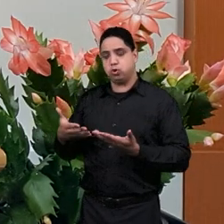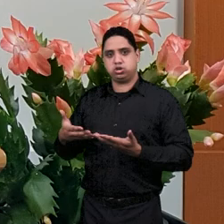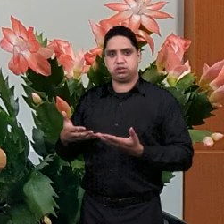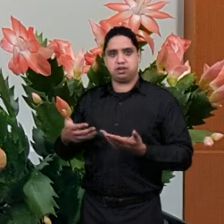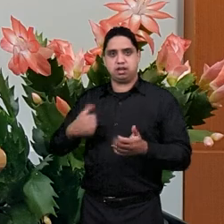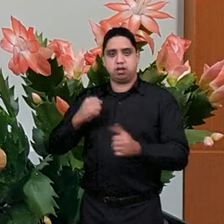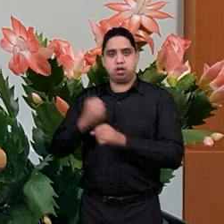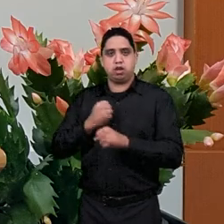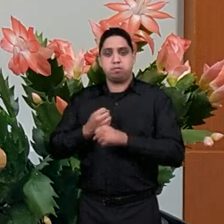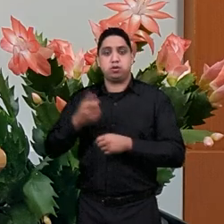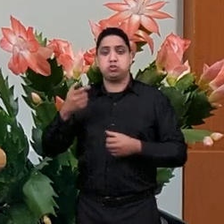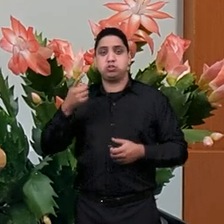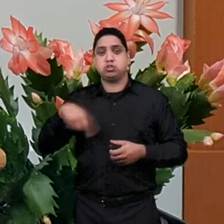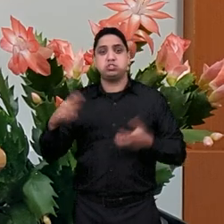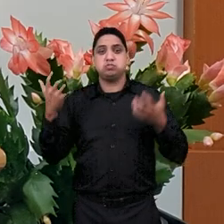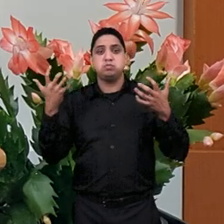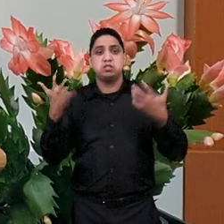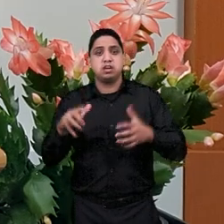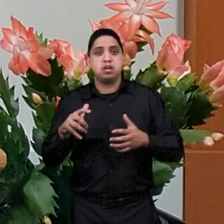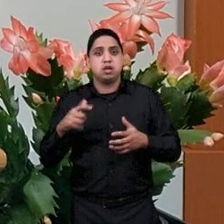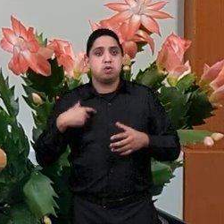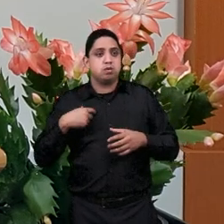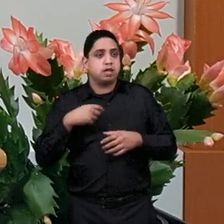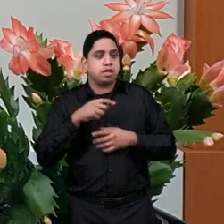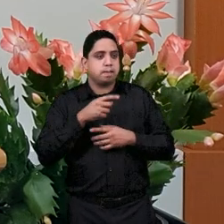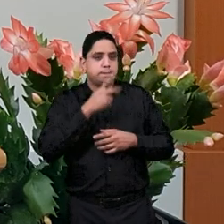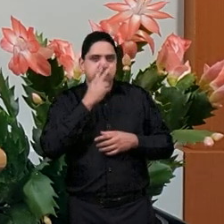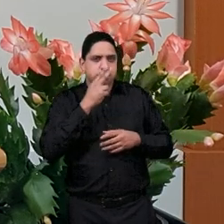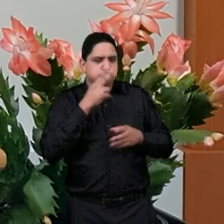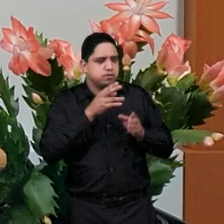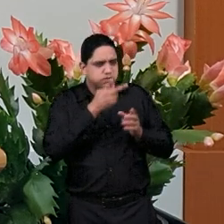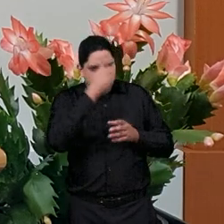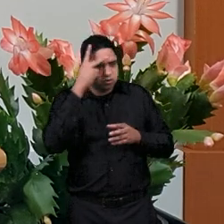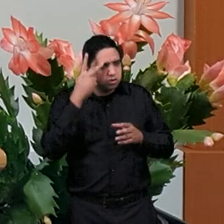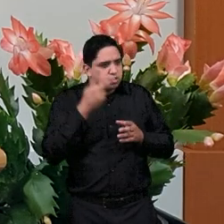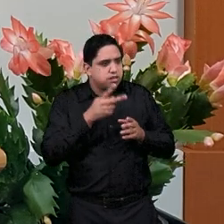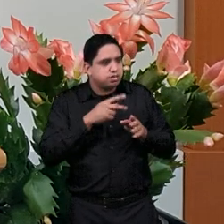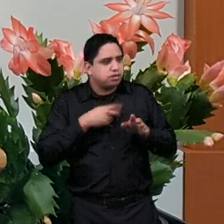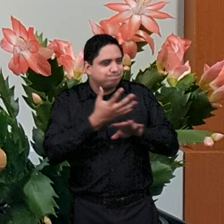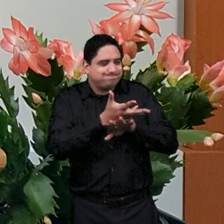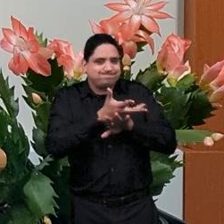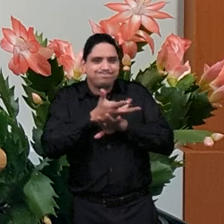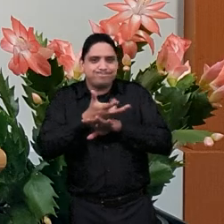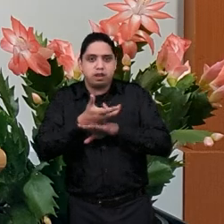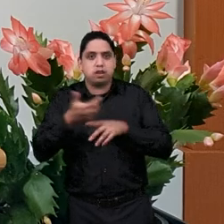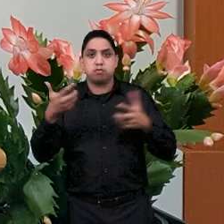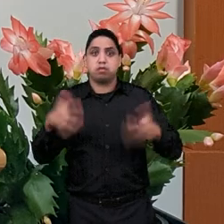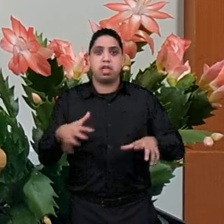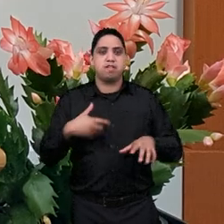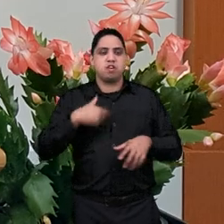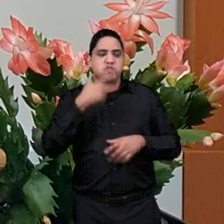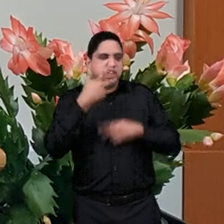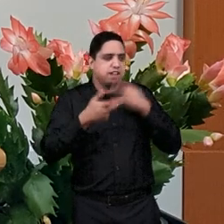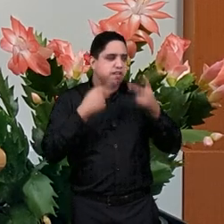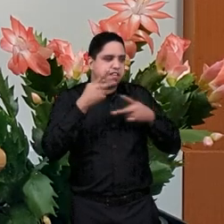à travers la sympathie, et de dire des choses qui vont plaire aux gens, ou faire des